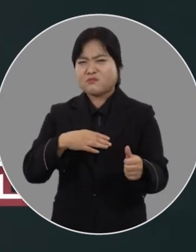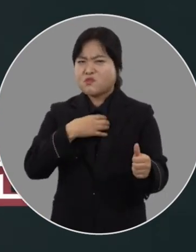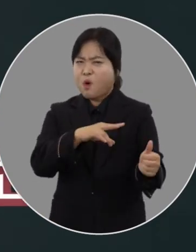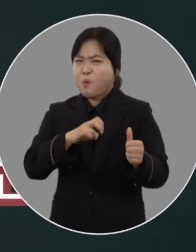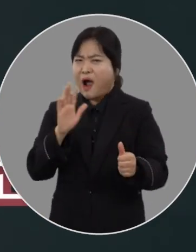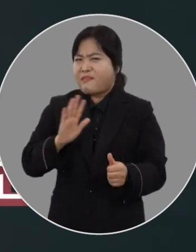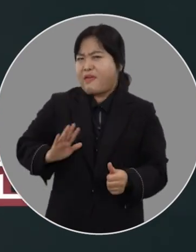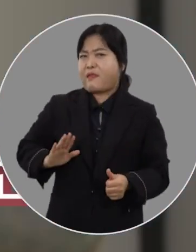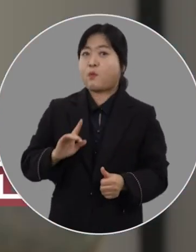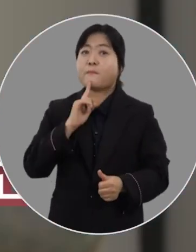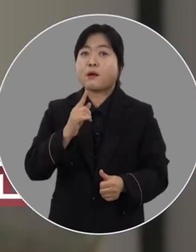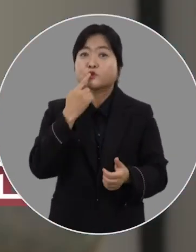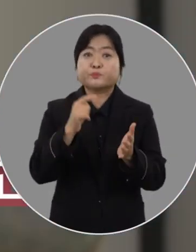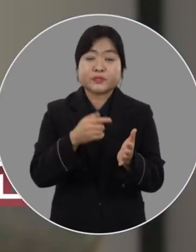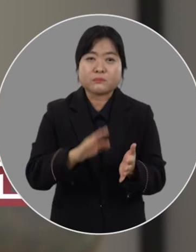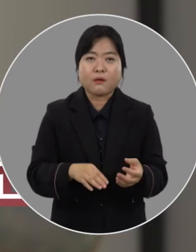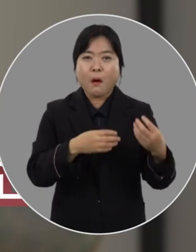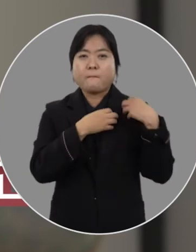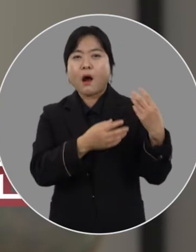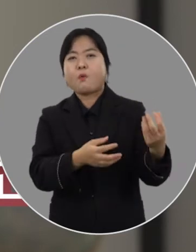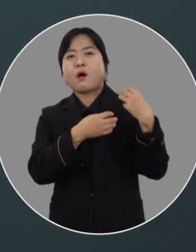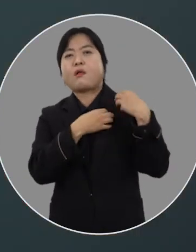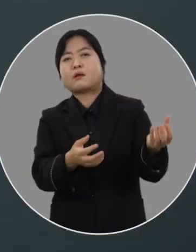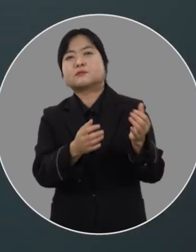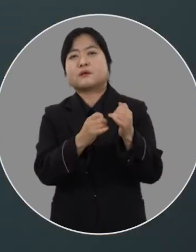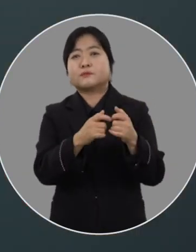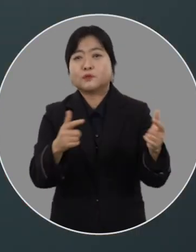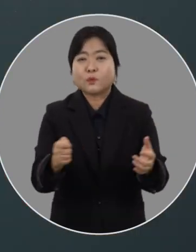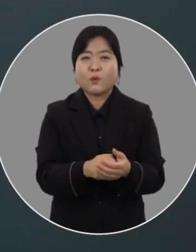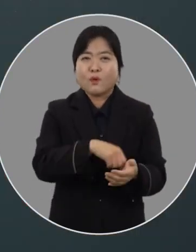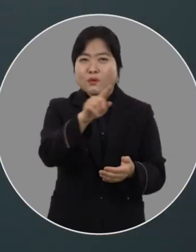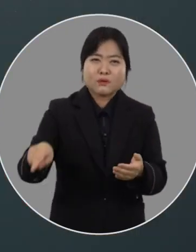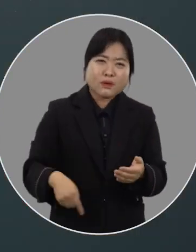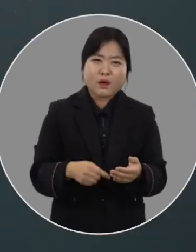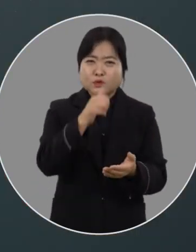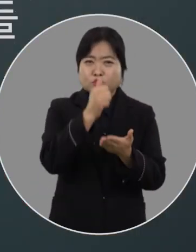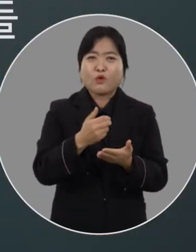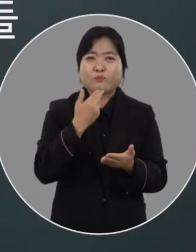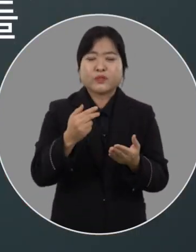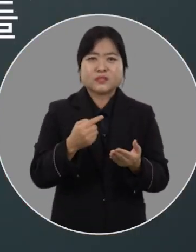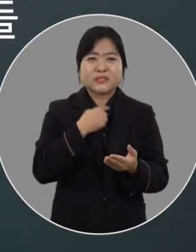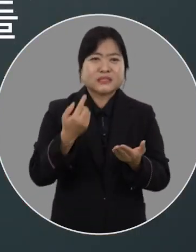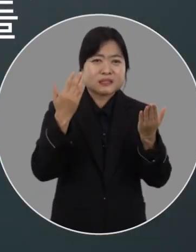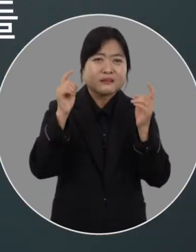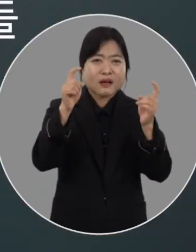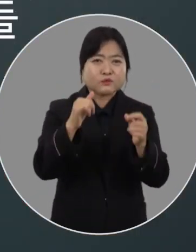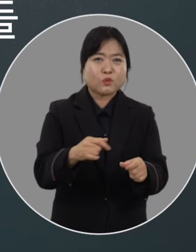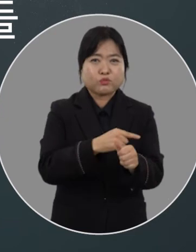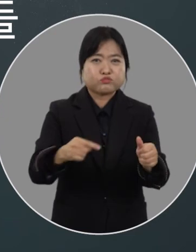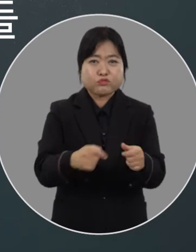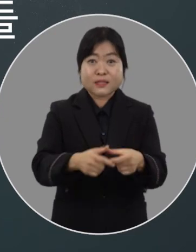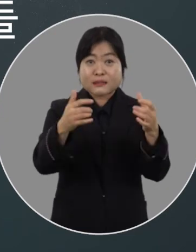아니야라고 생각하기 쉽겠지만 방관하던 사람들도 이렇게 무고한 희생 양들이 확산되었던 사람들은